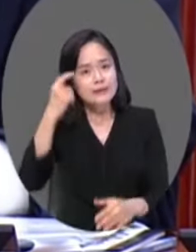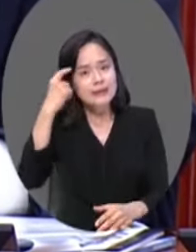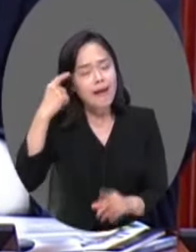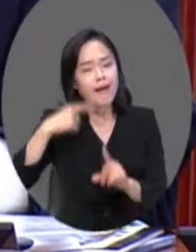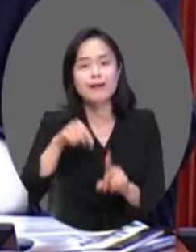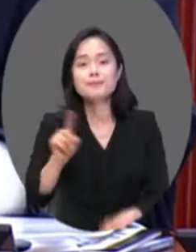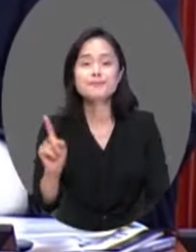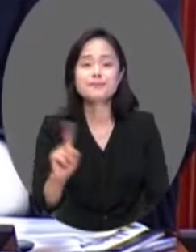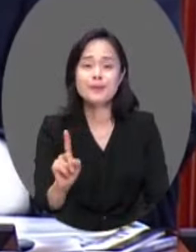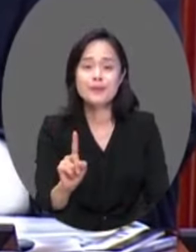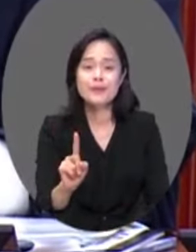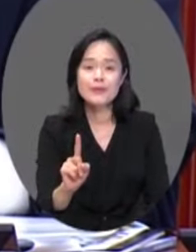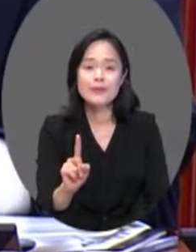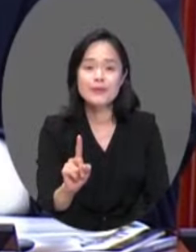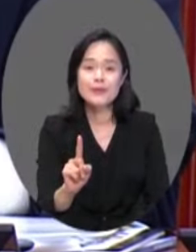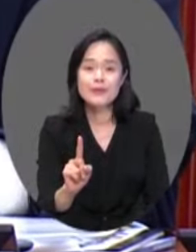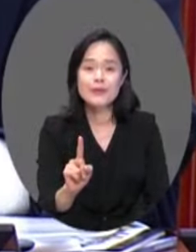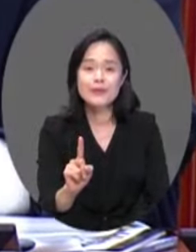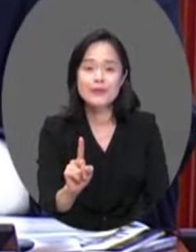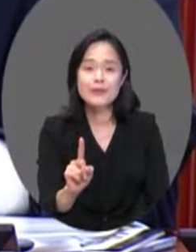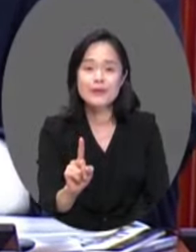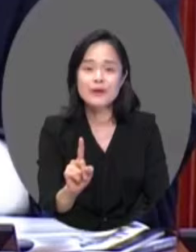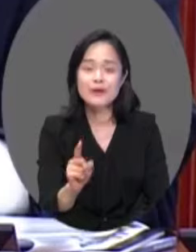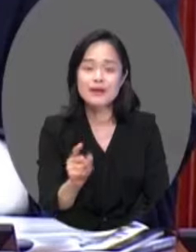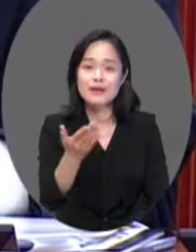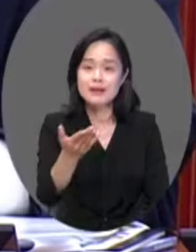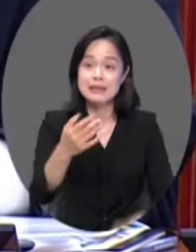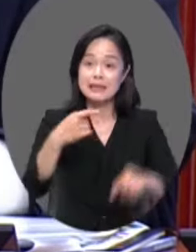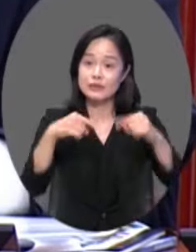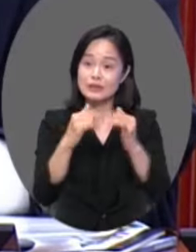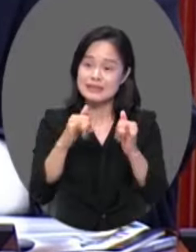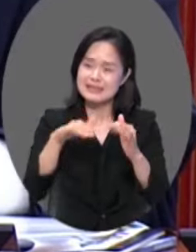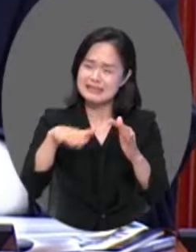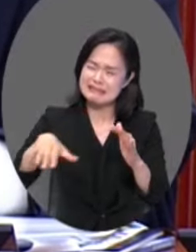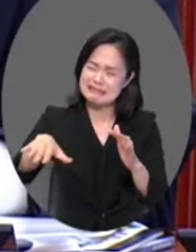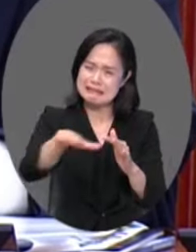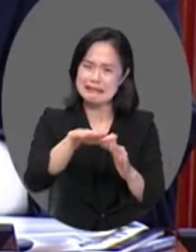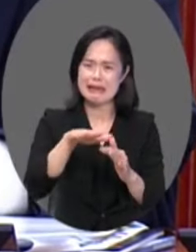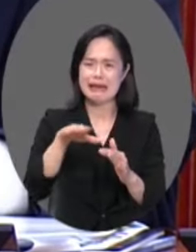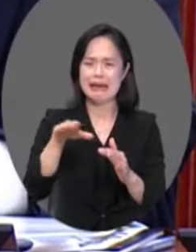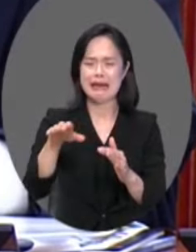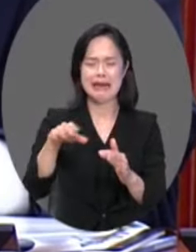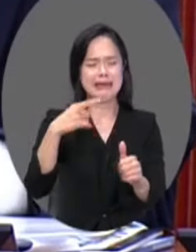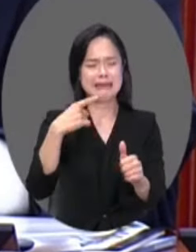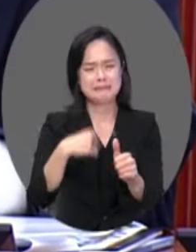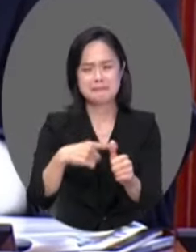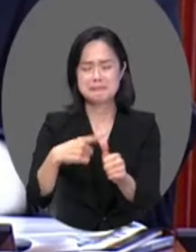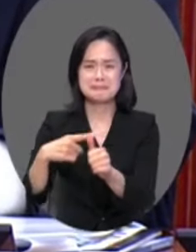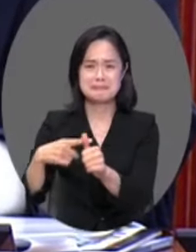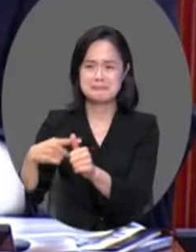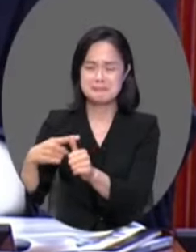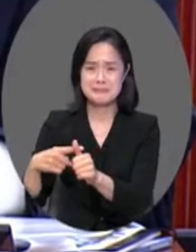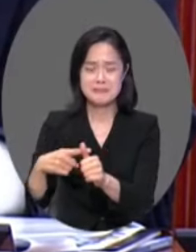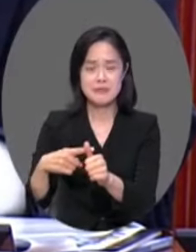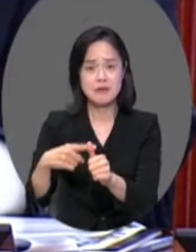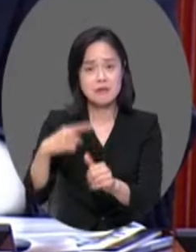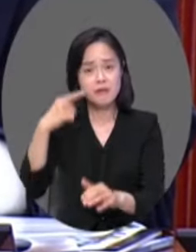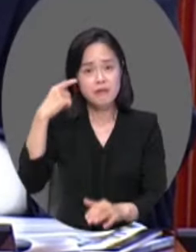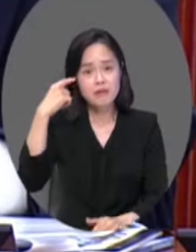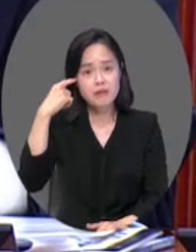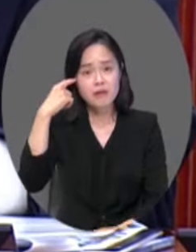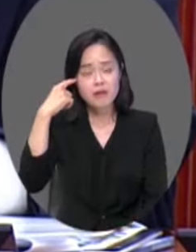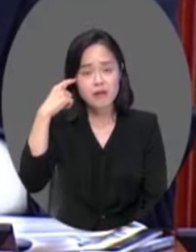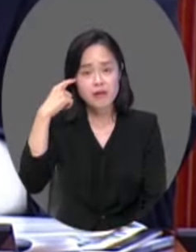정부적 역할 하시겠다 그랬는데 모든 정치 지도자를 비난했으니까 지금 뭐 역할 할 수 있는 게 없잖아요. 아니, 그거하고 코바코 업무하고 무슨 상관이